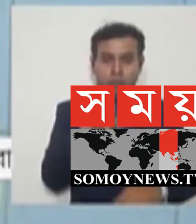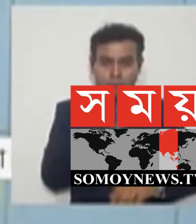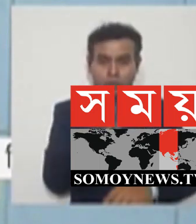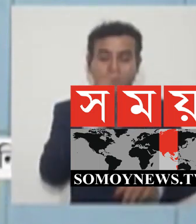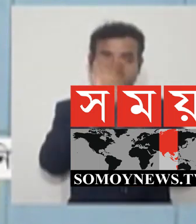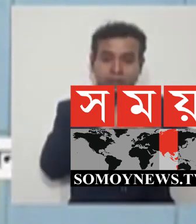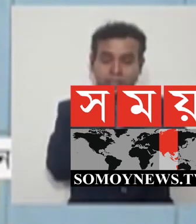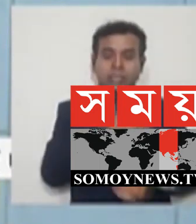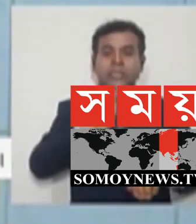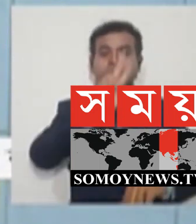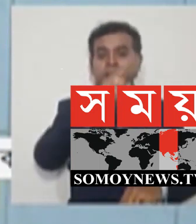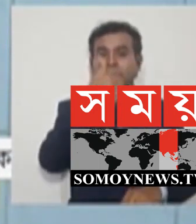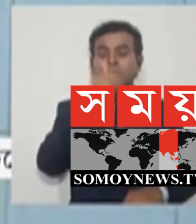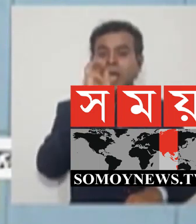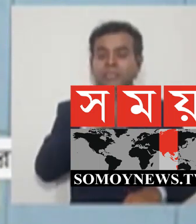26,352 জনকে।